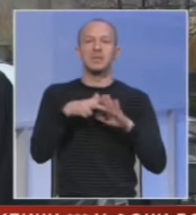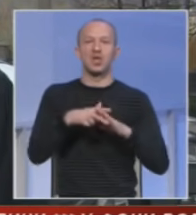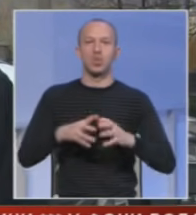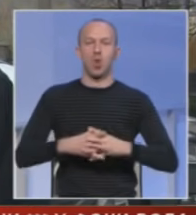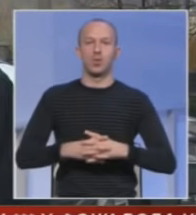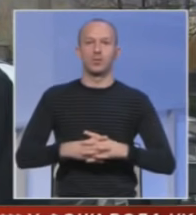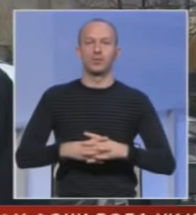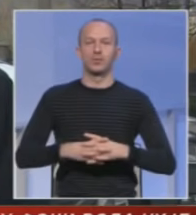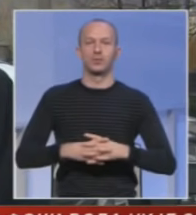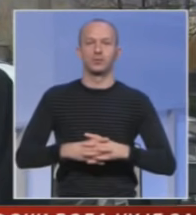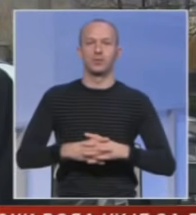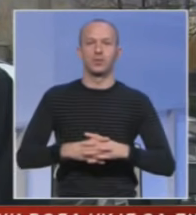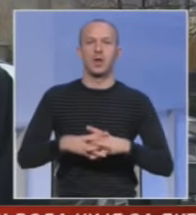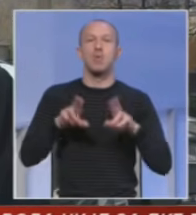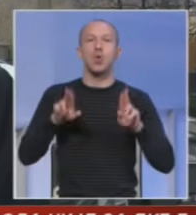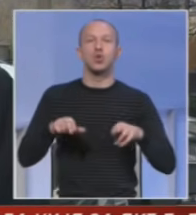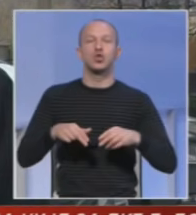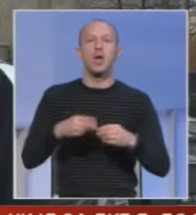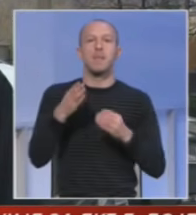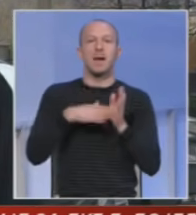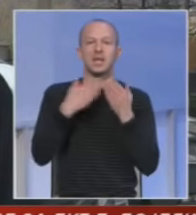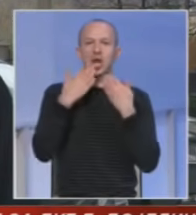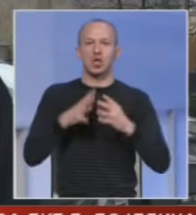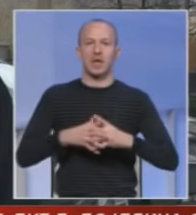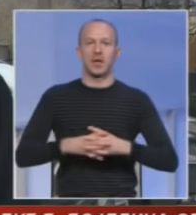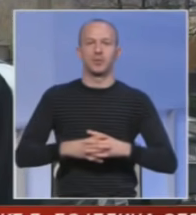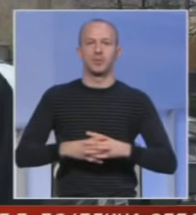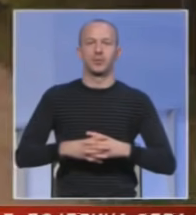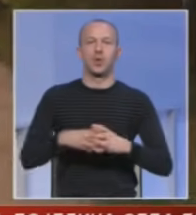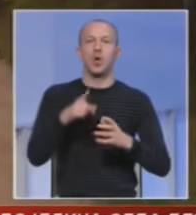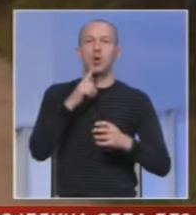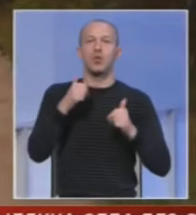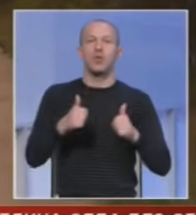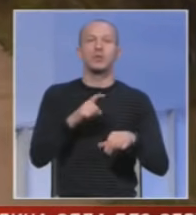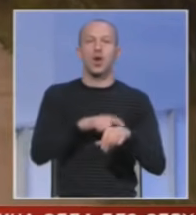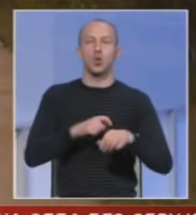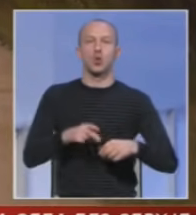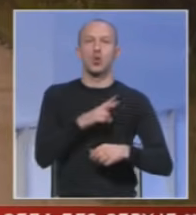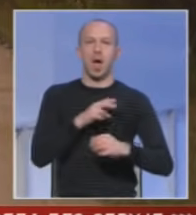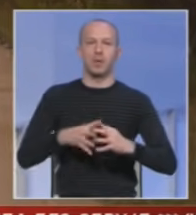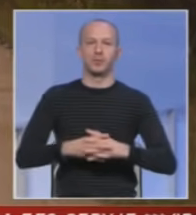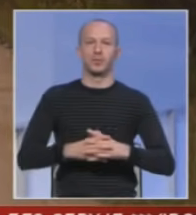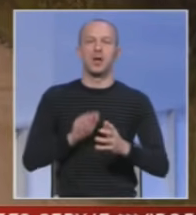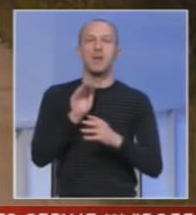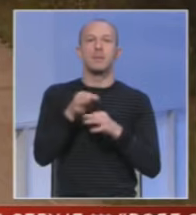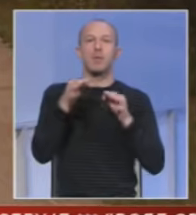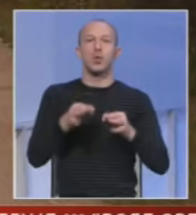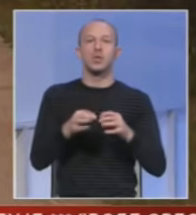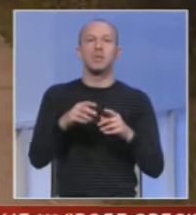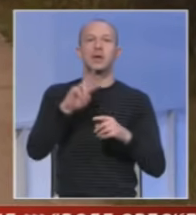spriječimo eventualne, da kažemo, materijalne štete kojih i u ovom trenutku ima. Prema